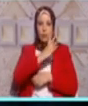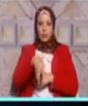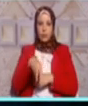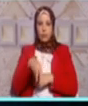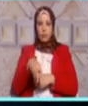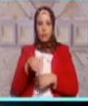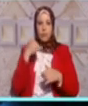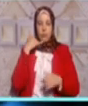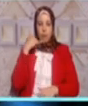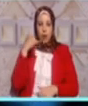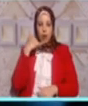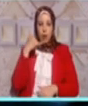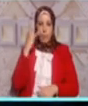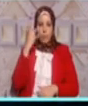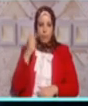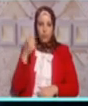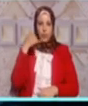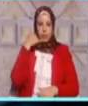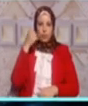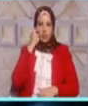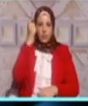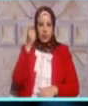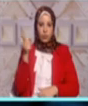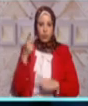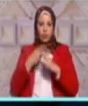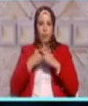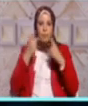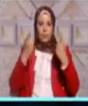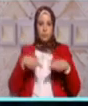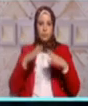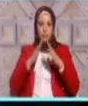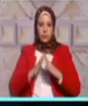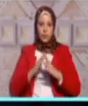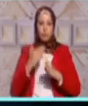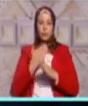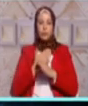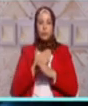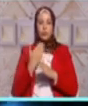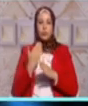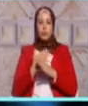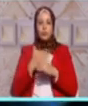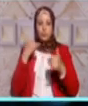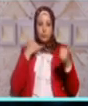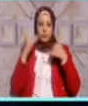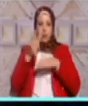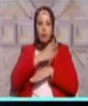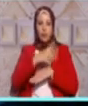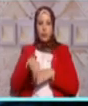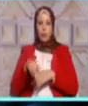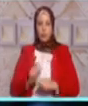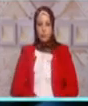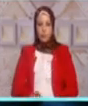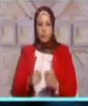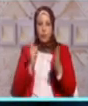أرقام يتصل بها المواطن الإبلاغ عن أي أعطال أخرى خارج الخطة. كمان كان فيه قرارات فيما